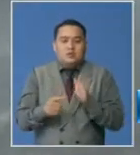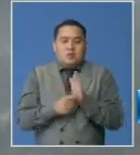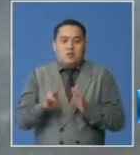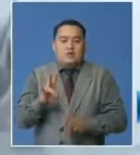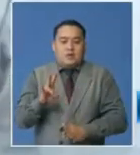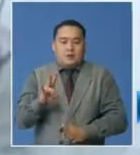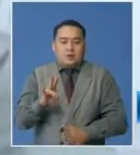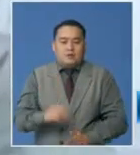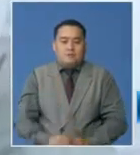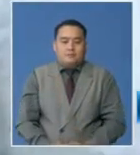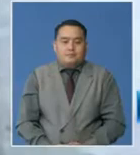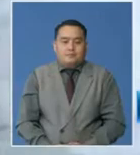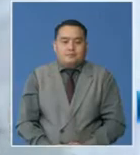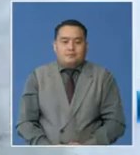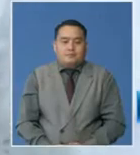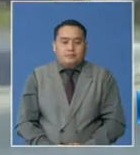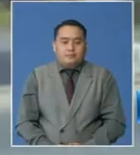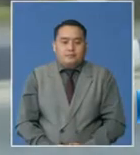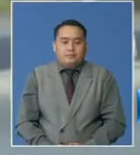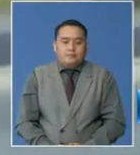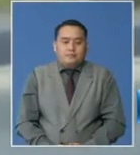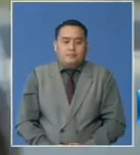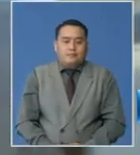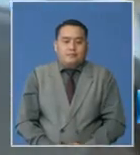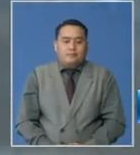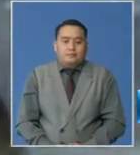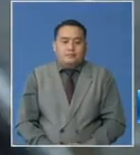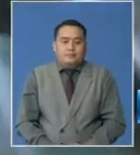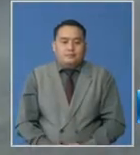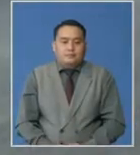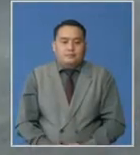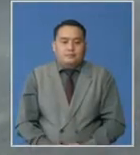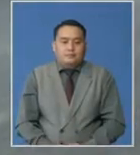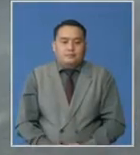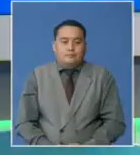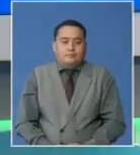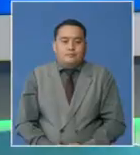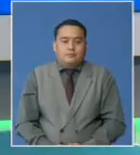ноября. Обзор зарубежных новостей подготовил Азат Джумаханов по материалам интернет-ресурсов.